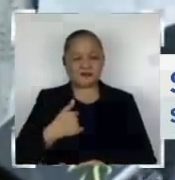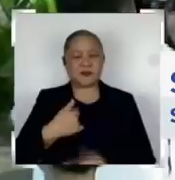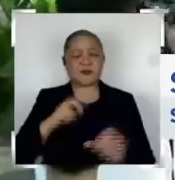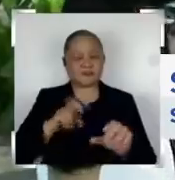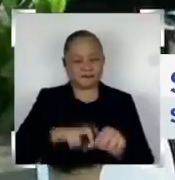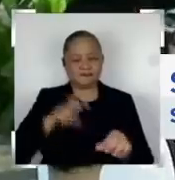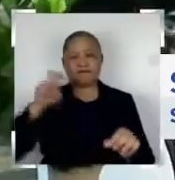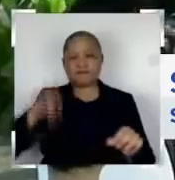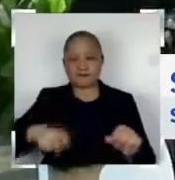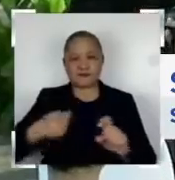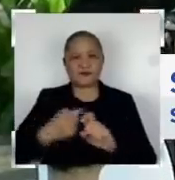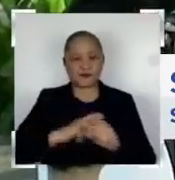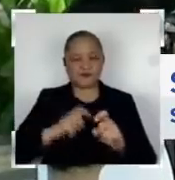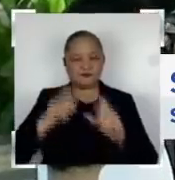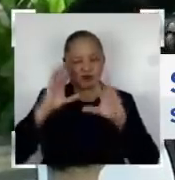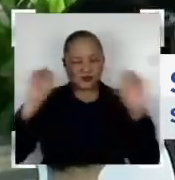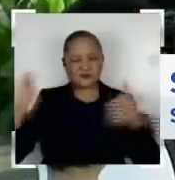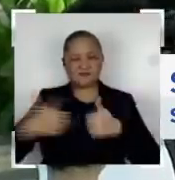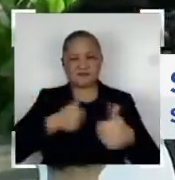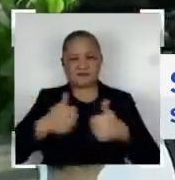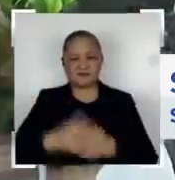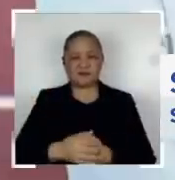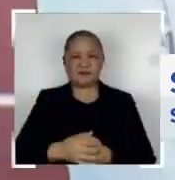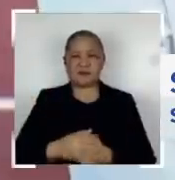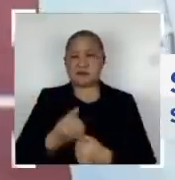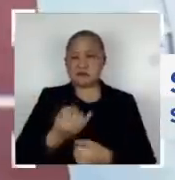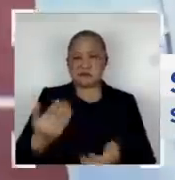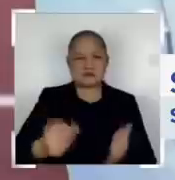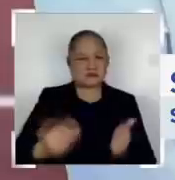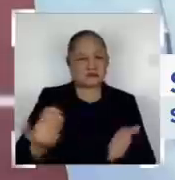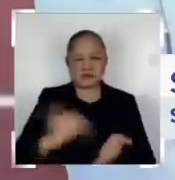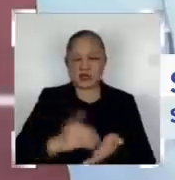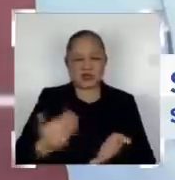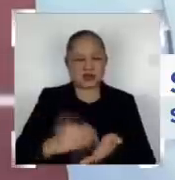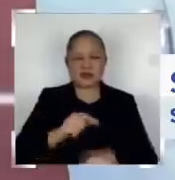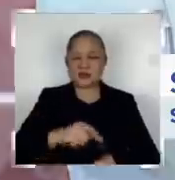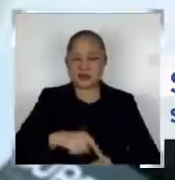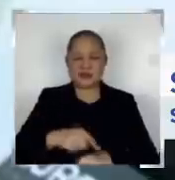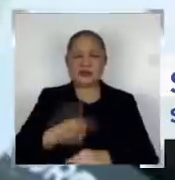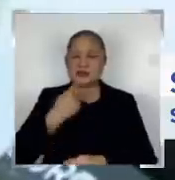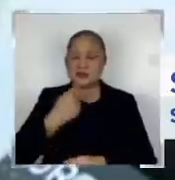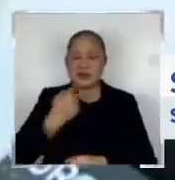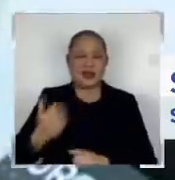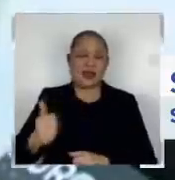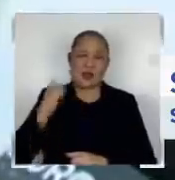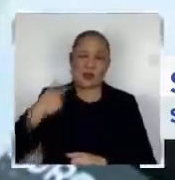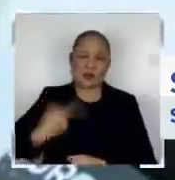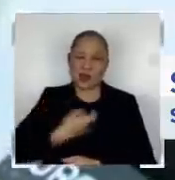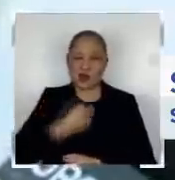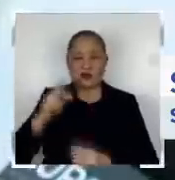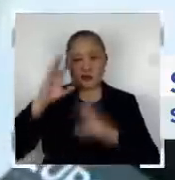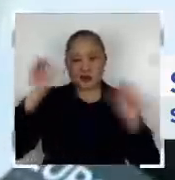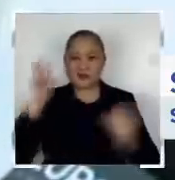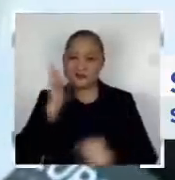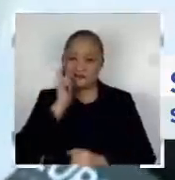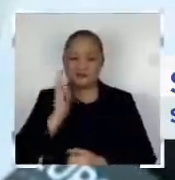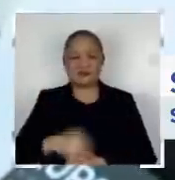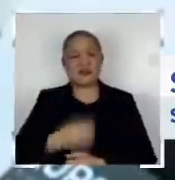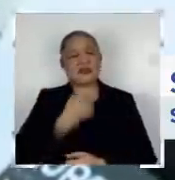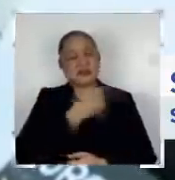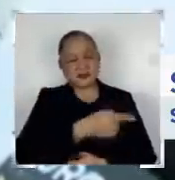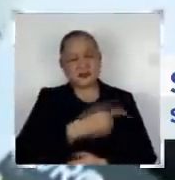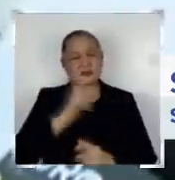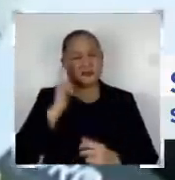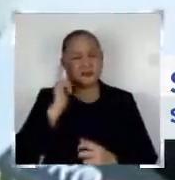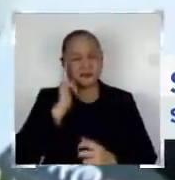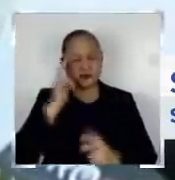race. Ilang beses niyang sinabi, ayaw raw niya masaktan o maipit si Pangulong Duterte. Matanda na po siya at marami na siyang naibigay sa